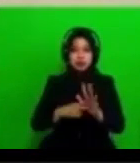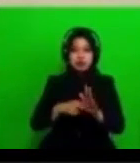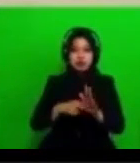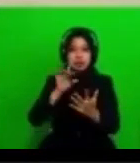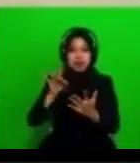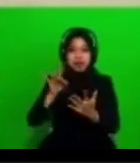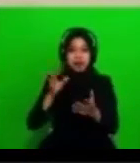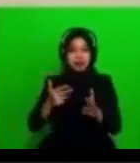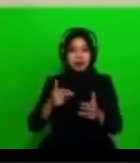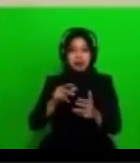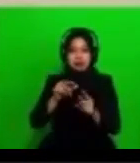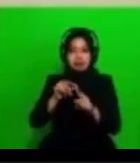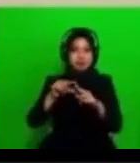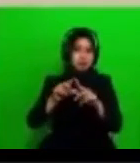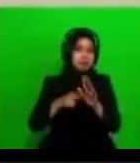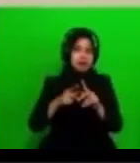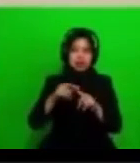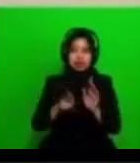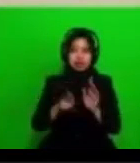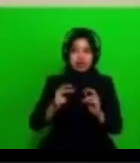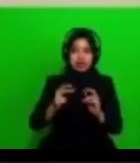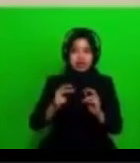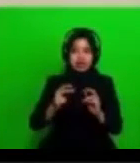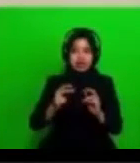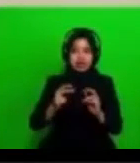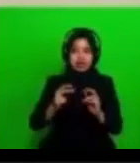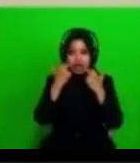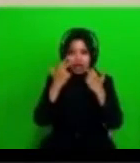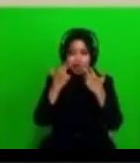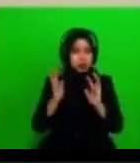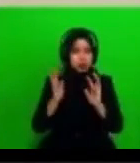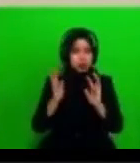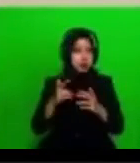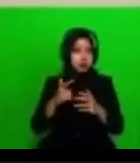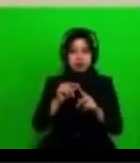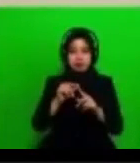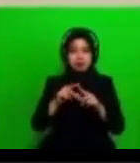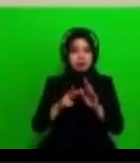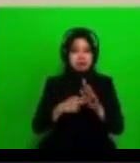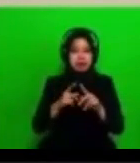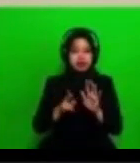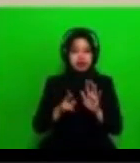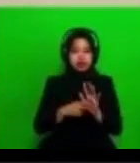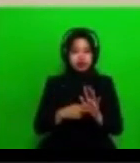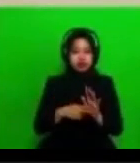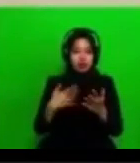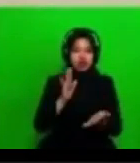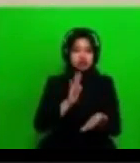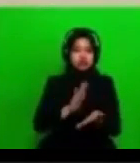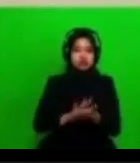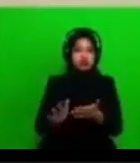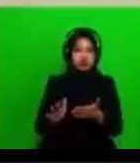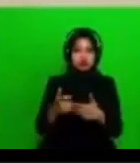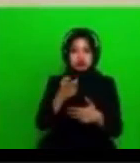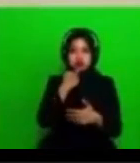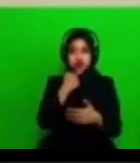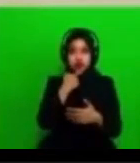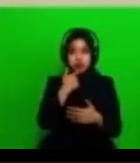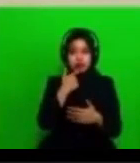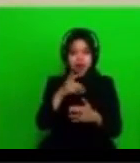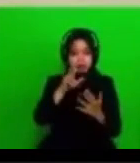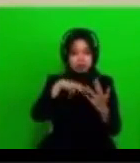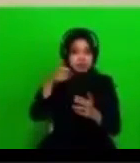Oh, pantun-pantun keren dari seluruh Indonesia. Seluruh Indonesia sudah hadir pantun-pantunnya. Ini langsung kita akan